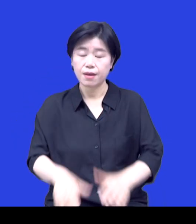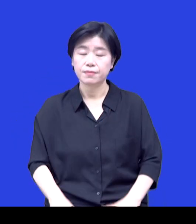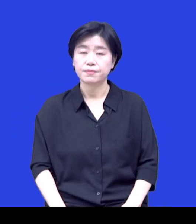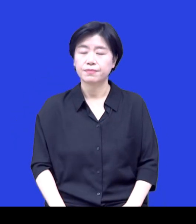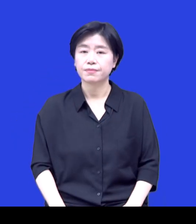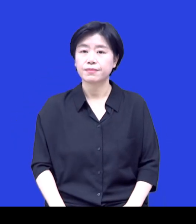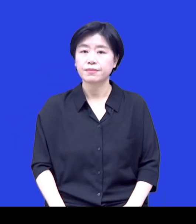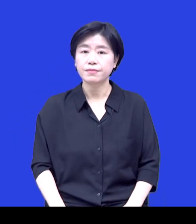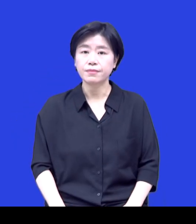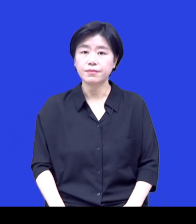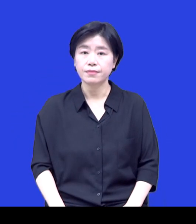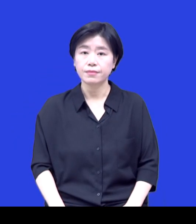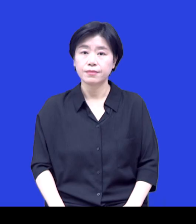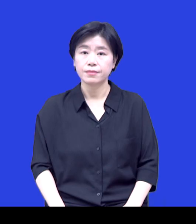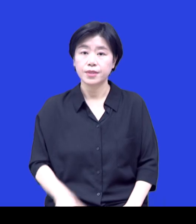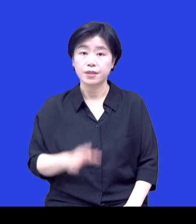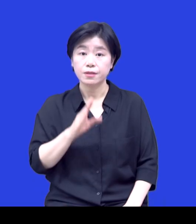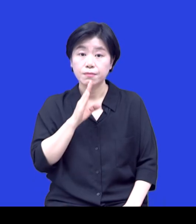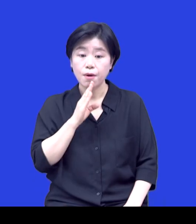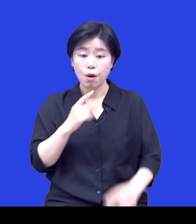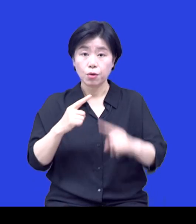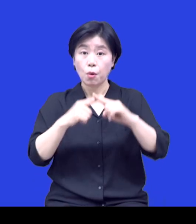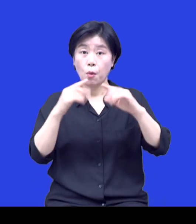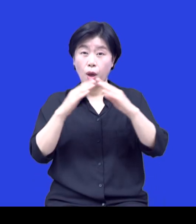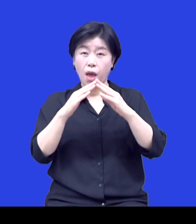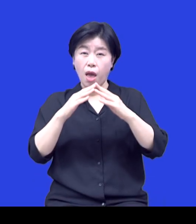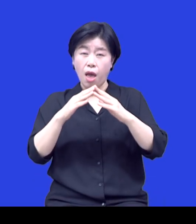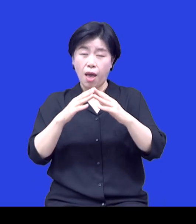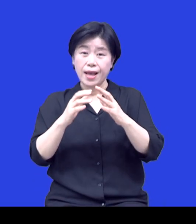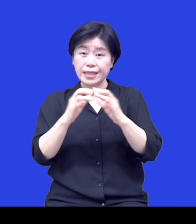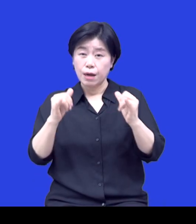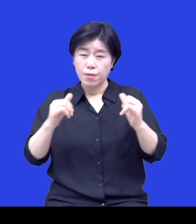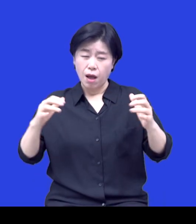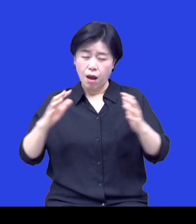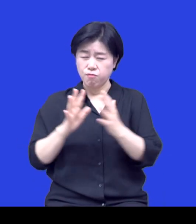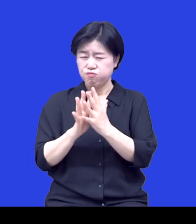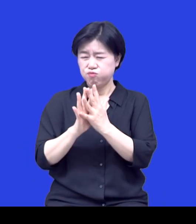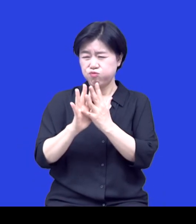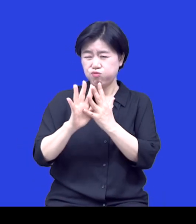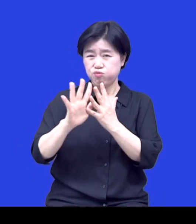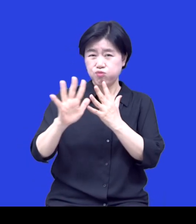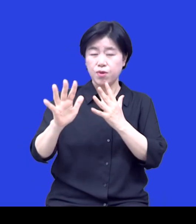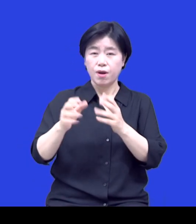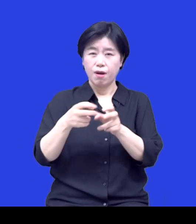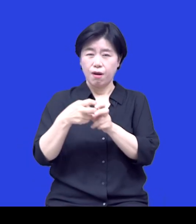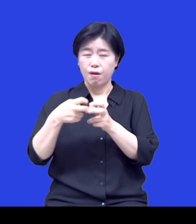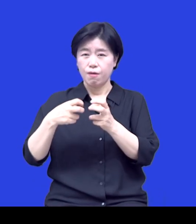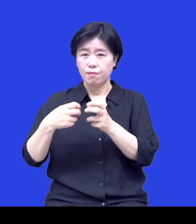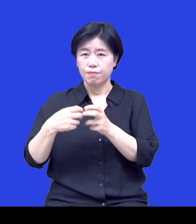하는데 전당 본당이 미어 터지도록 새벽에 차가 끝도 없이 줄을 서면서 하는데